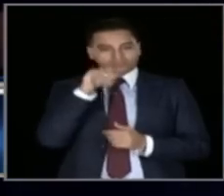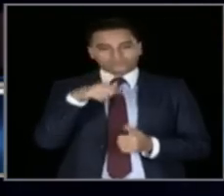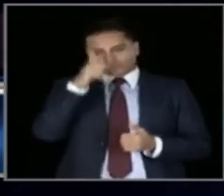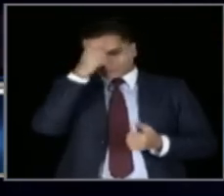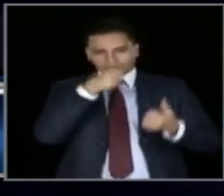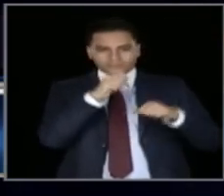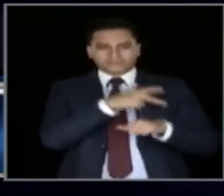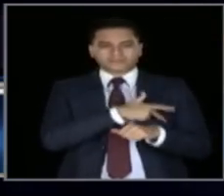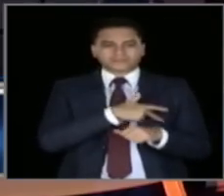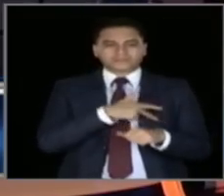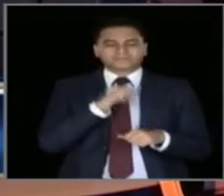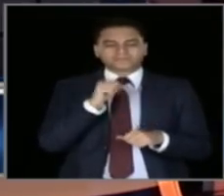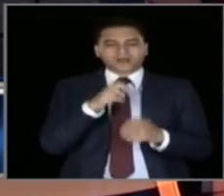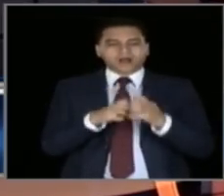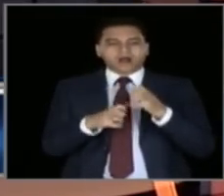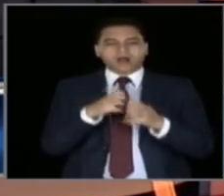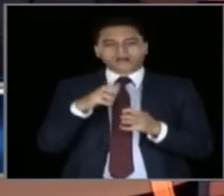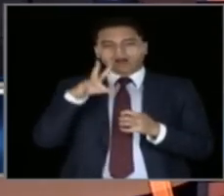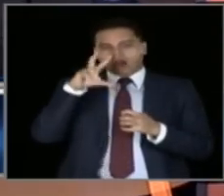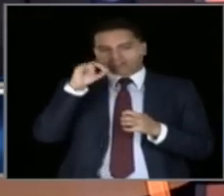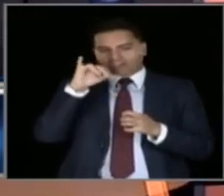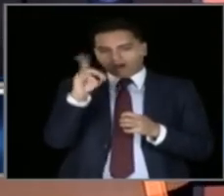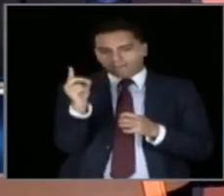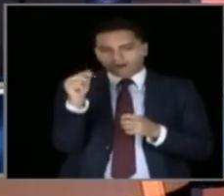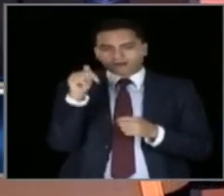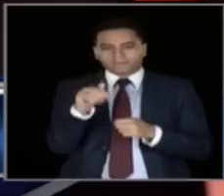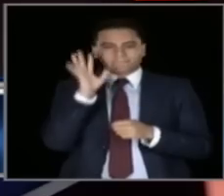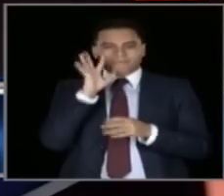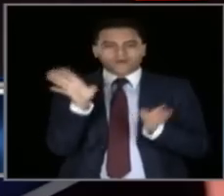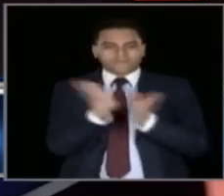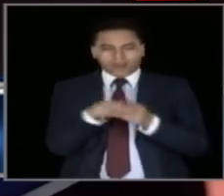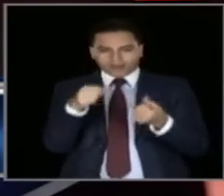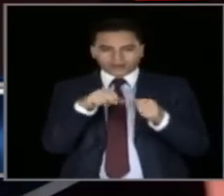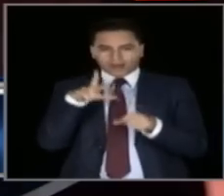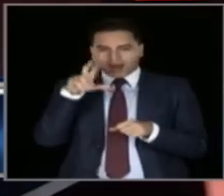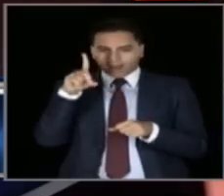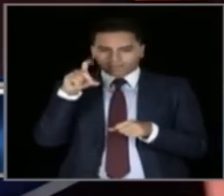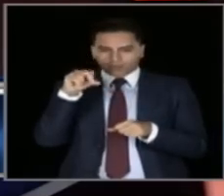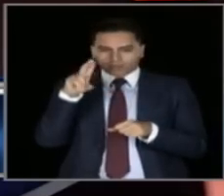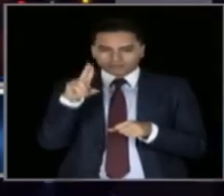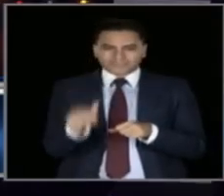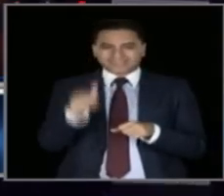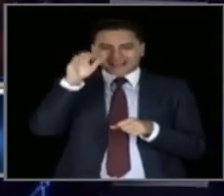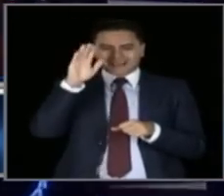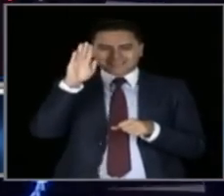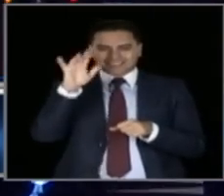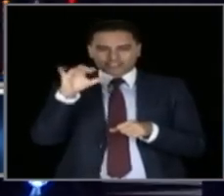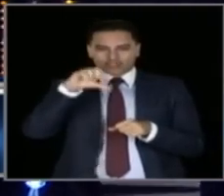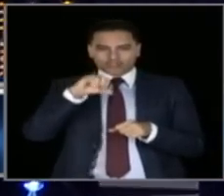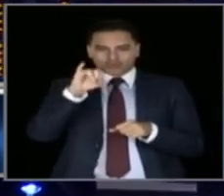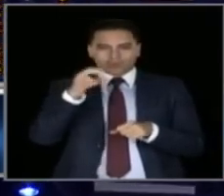تتكون الصيغه الكيميائيه لحجر القمر من البوتاسيوم وسيليكات احد المعادن، فما